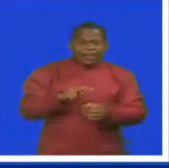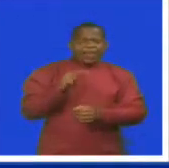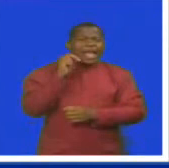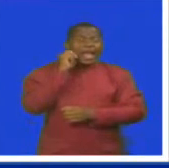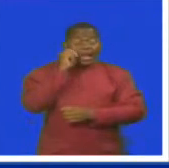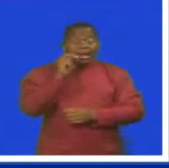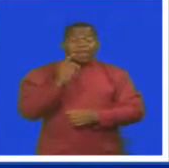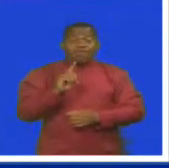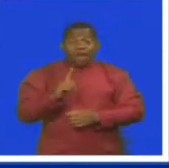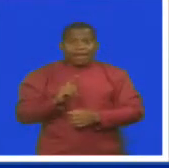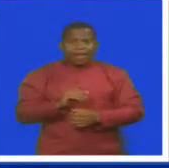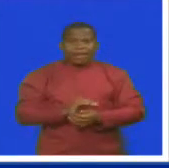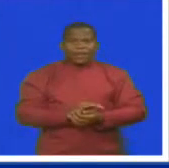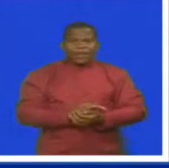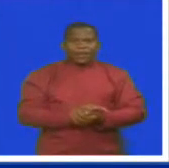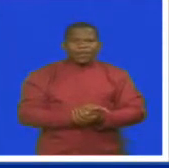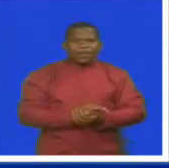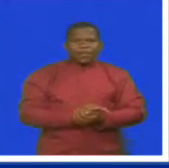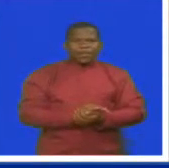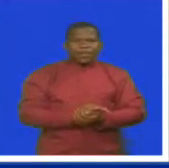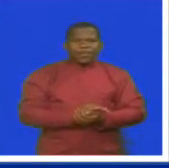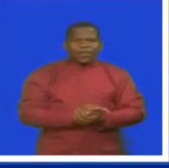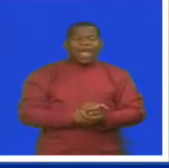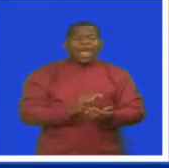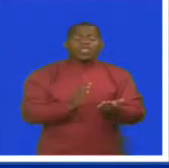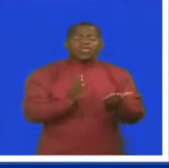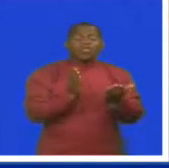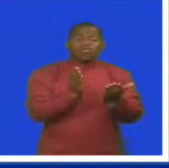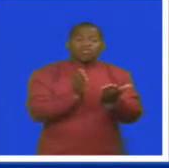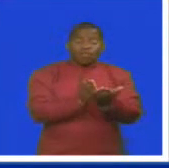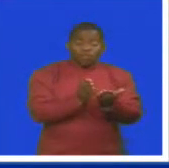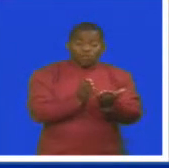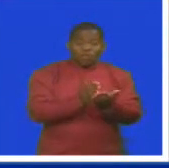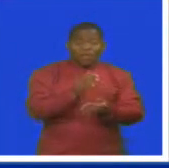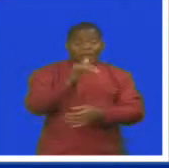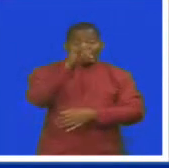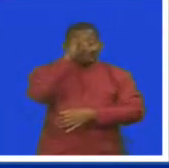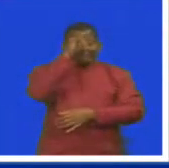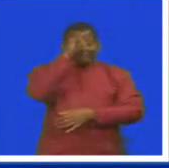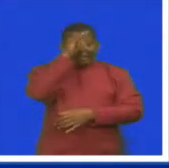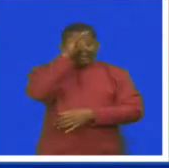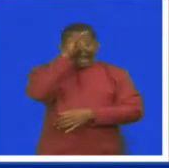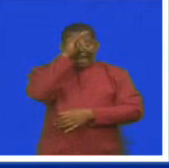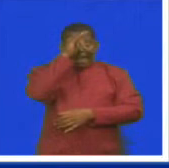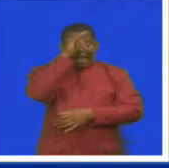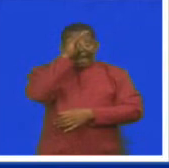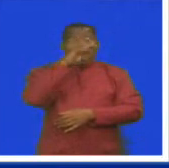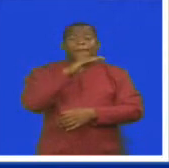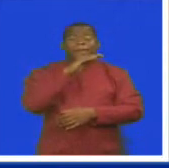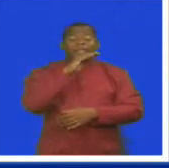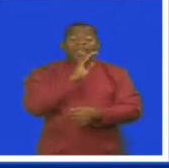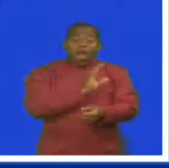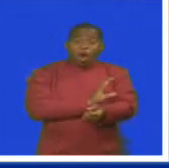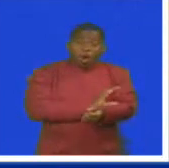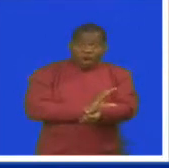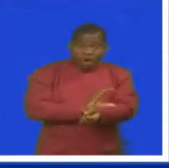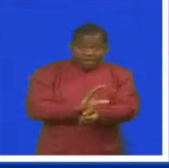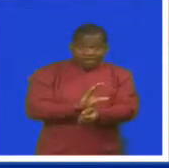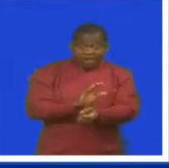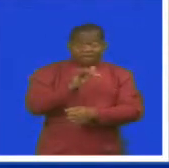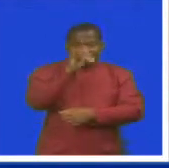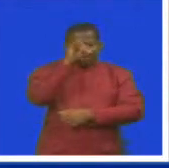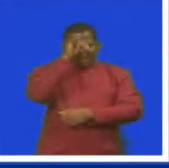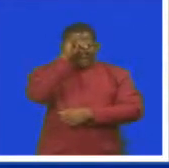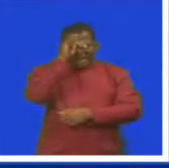ngathi kuyadzingeka kuba ne-vocational school kule dolobha lasesipiki ngoba ema-vocational schools